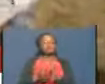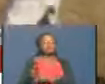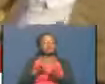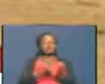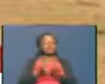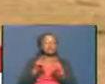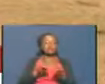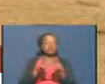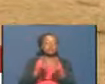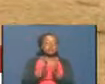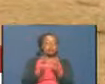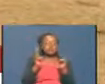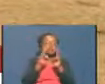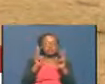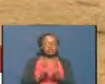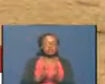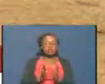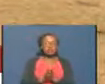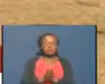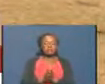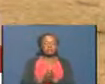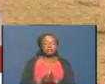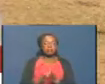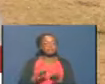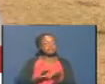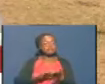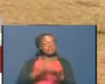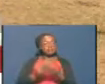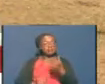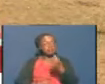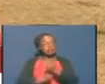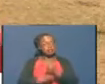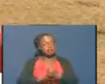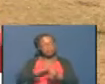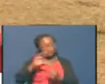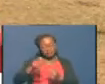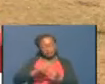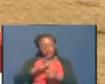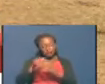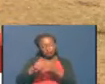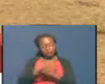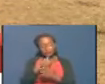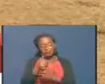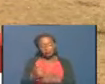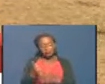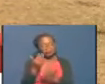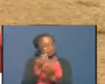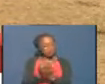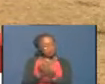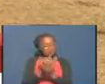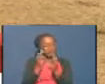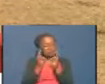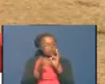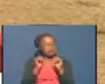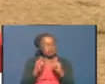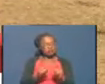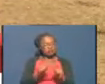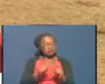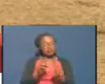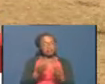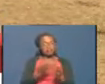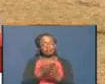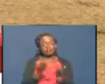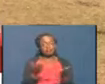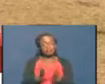locally and internationally. Kwa waizani na kwa serikali, kwa county na wale wengine, tulikuwa tunaomba kama inawezekana. Kama uko pale